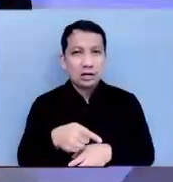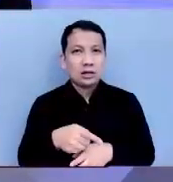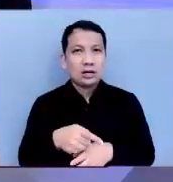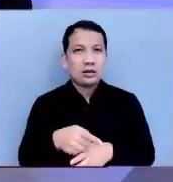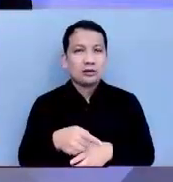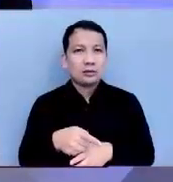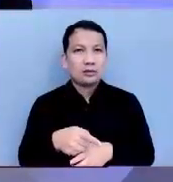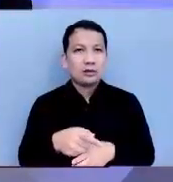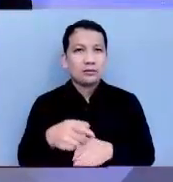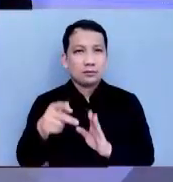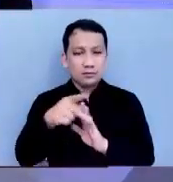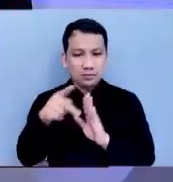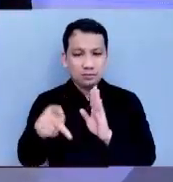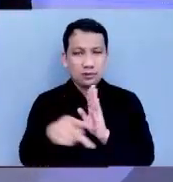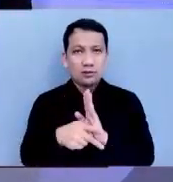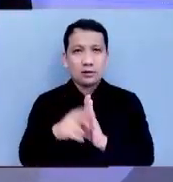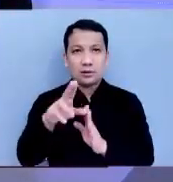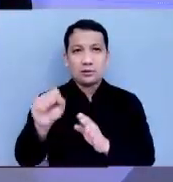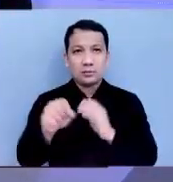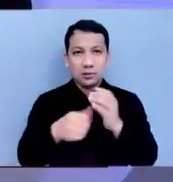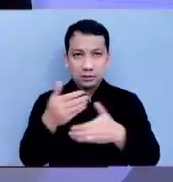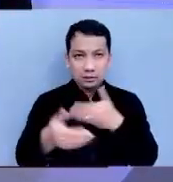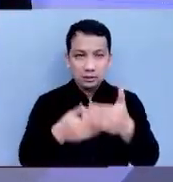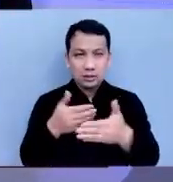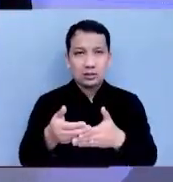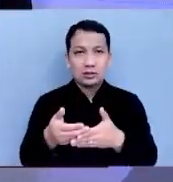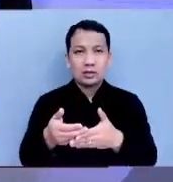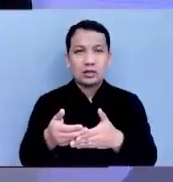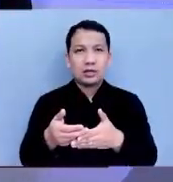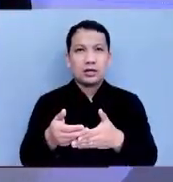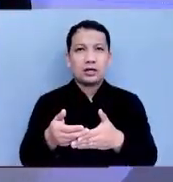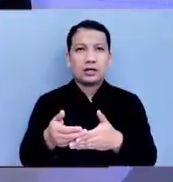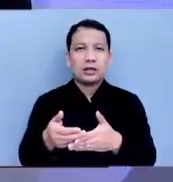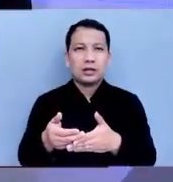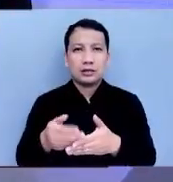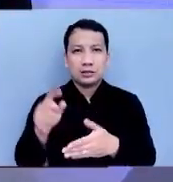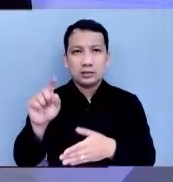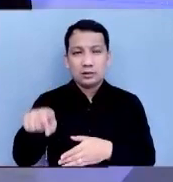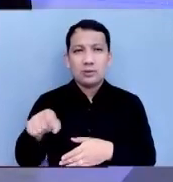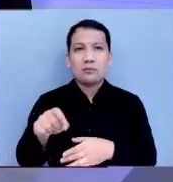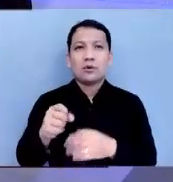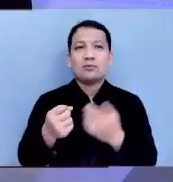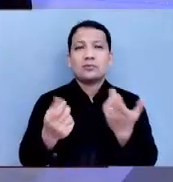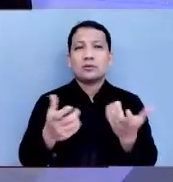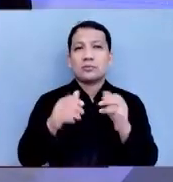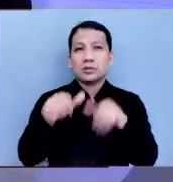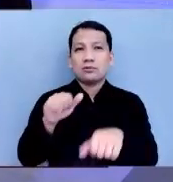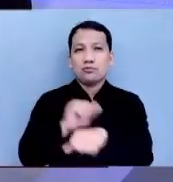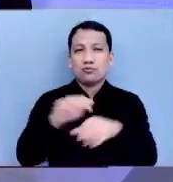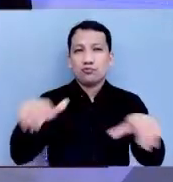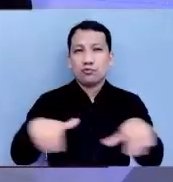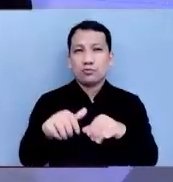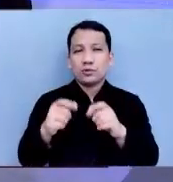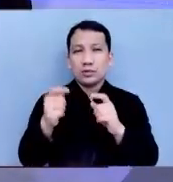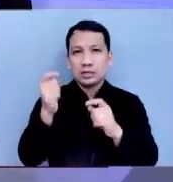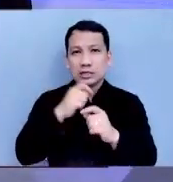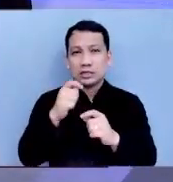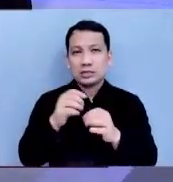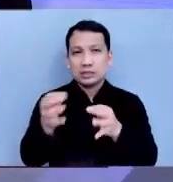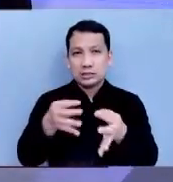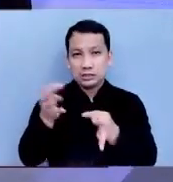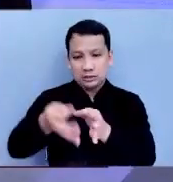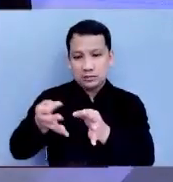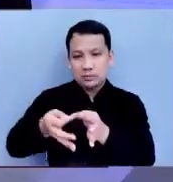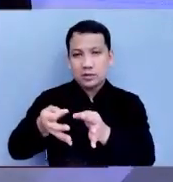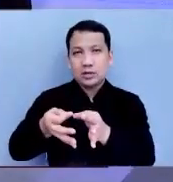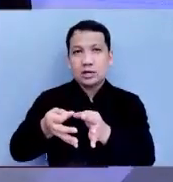na patakar ng US para sa pagproseso nito mga refugees. Una, kailangan silang nagtrabaho bilang translator or interpreter ng hindi